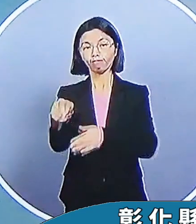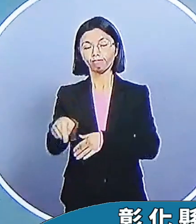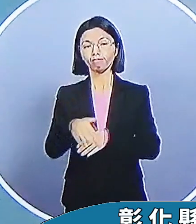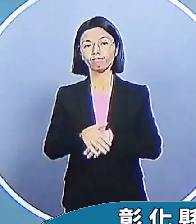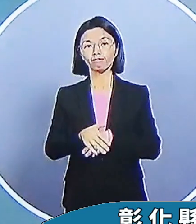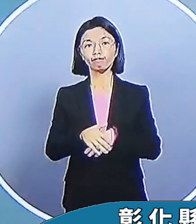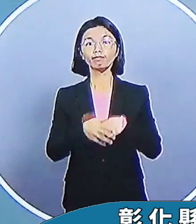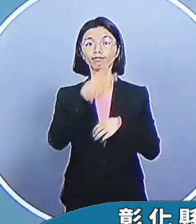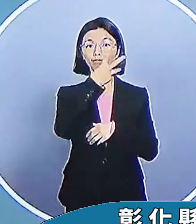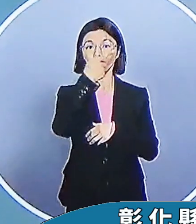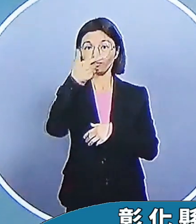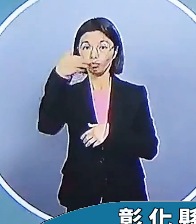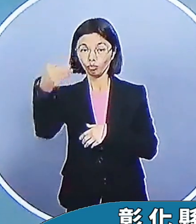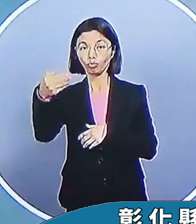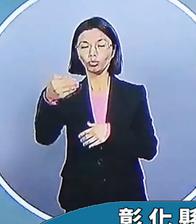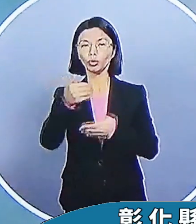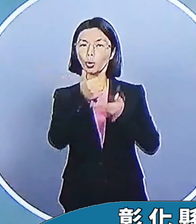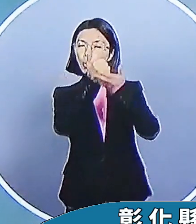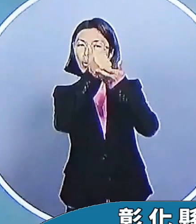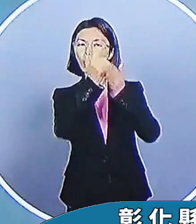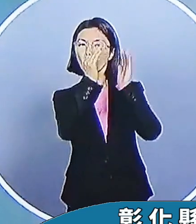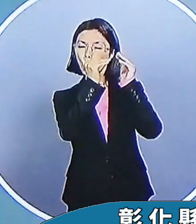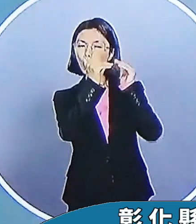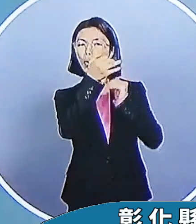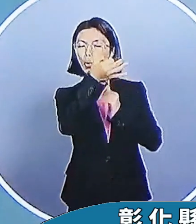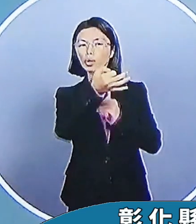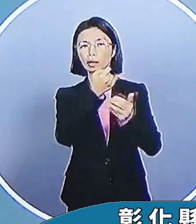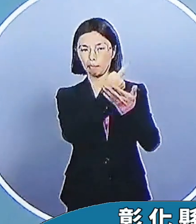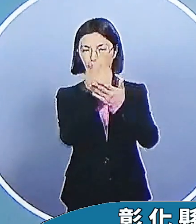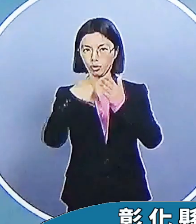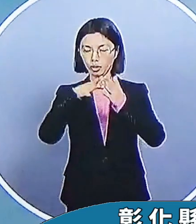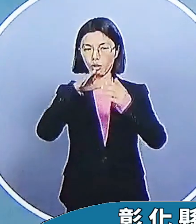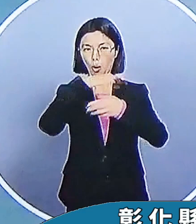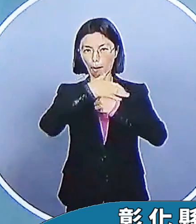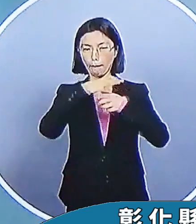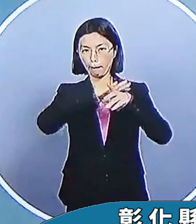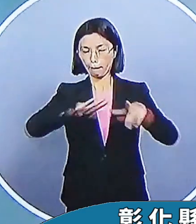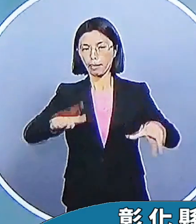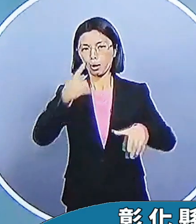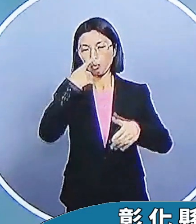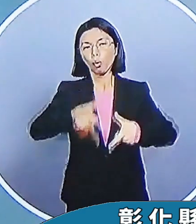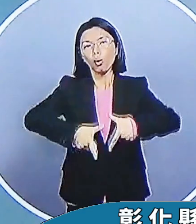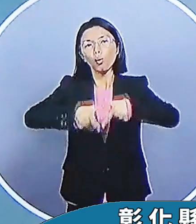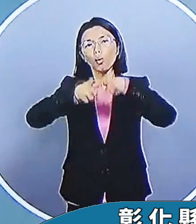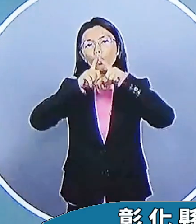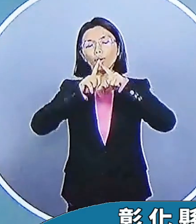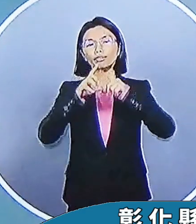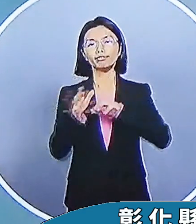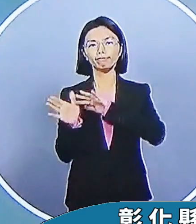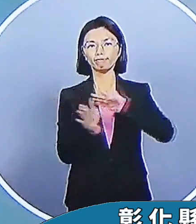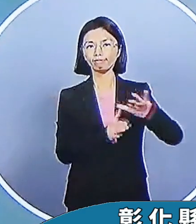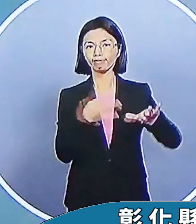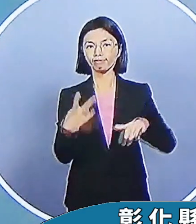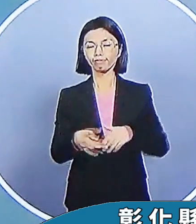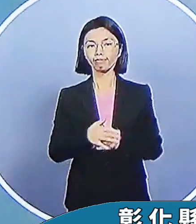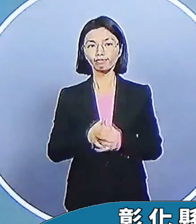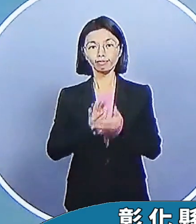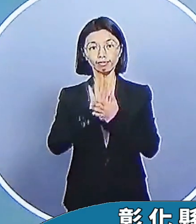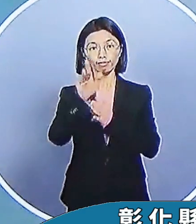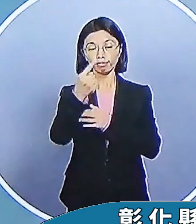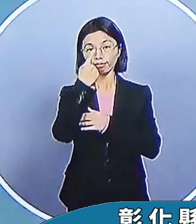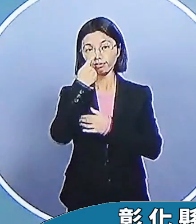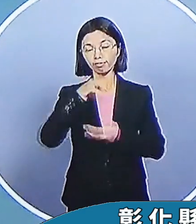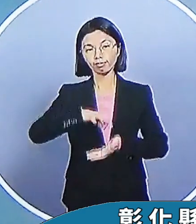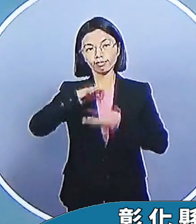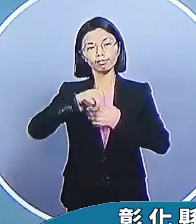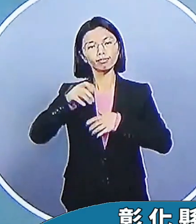个369敬老年金全面发放，校校有保全，我也会全面来恢复。另外，未来秀芳所